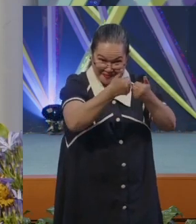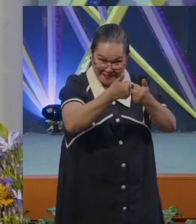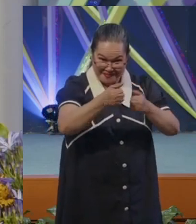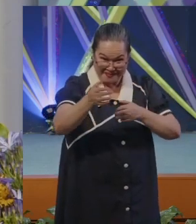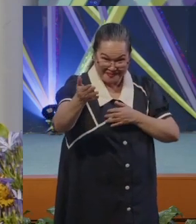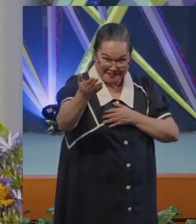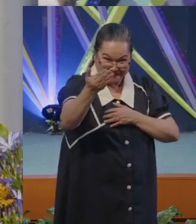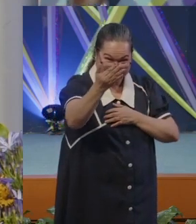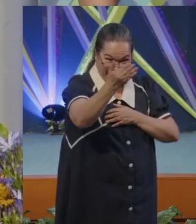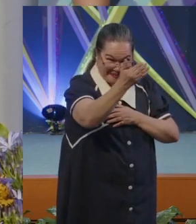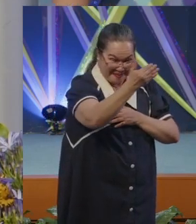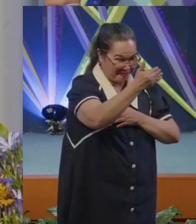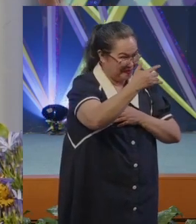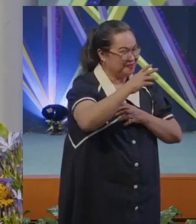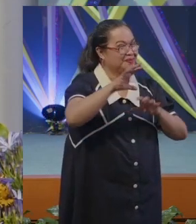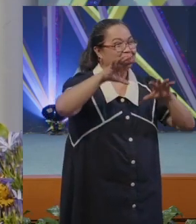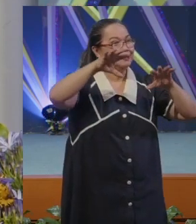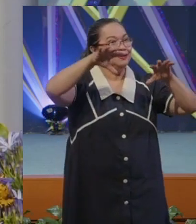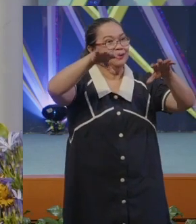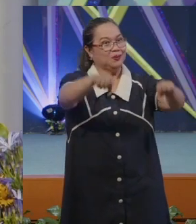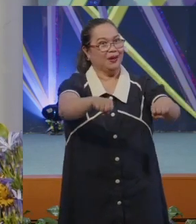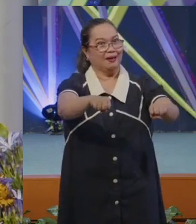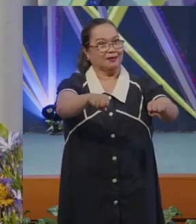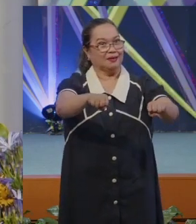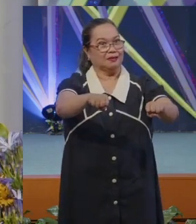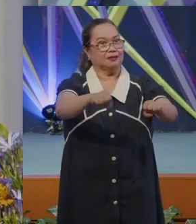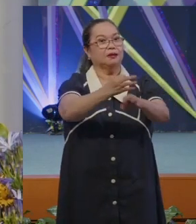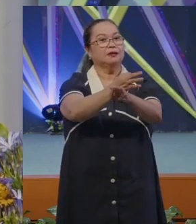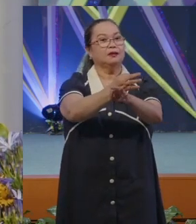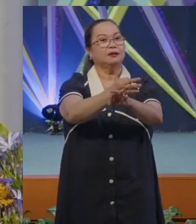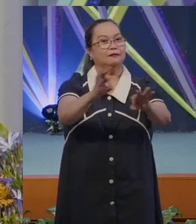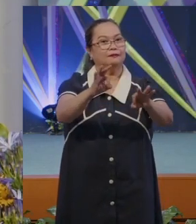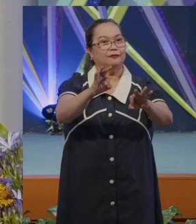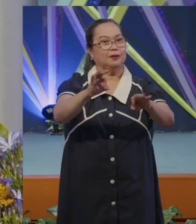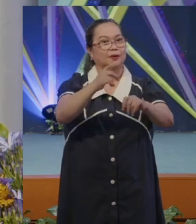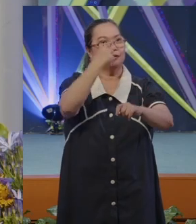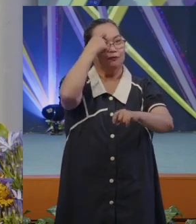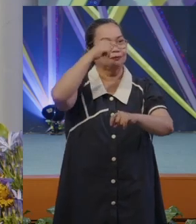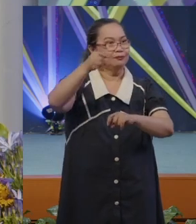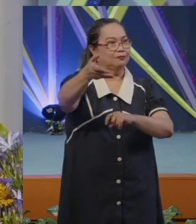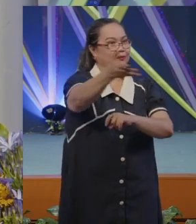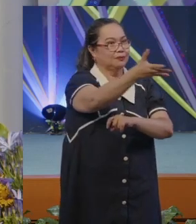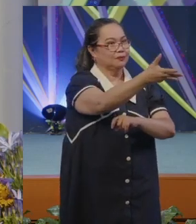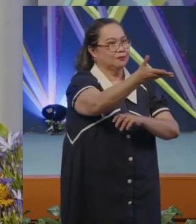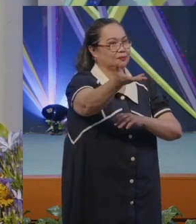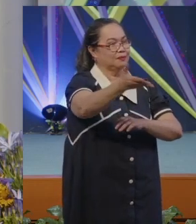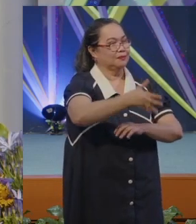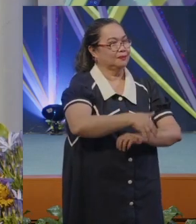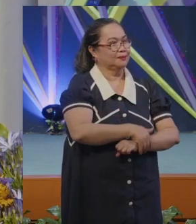ng hamon na angkinin ang kaligtasan na kanyang inaalok sa inyo.